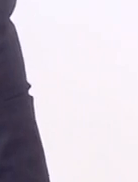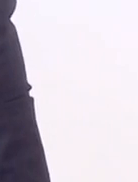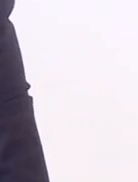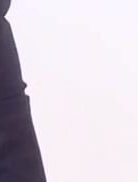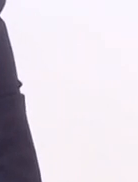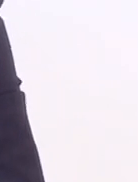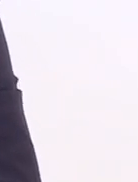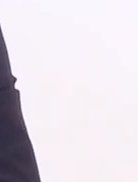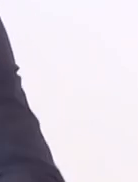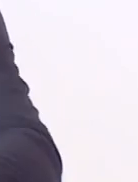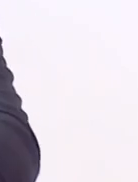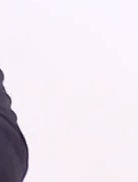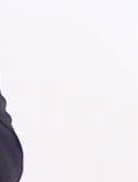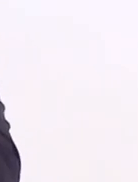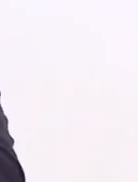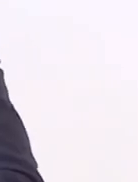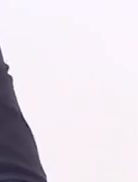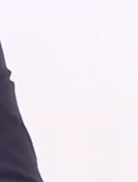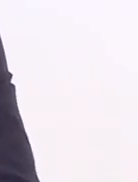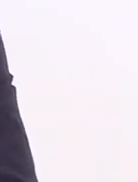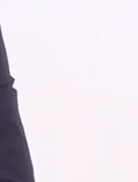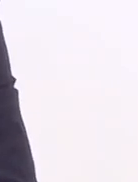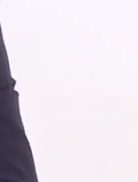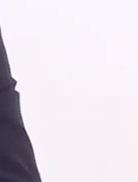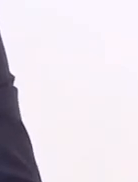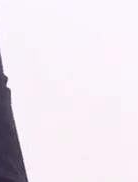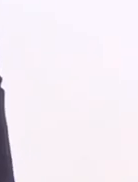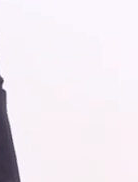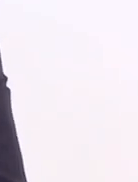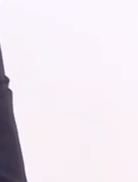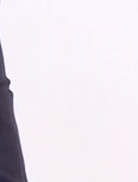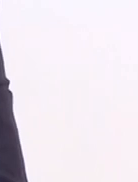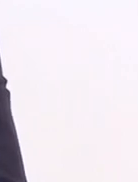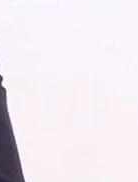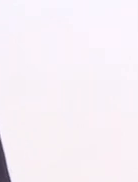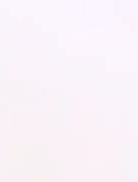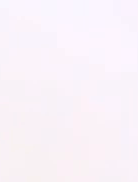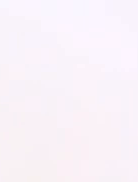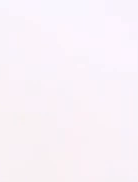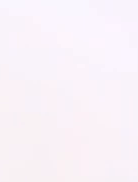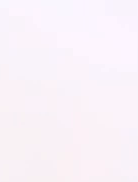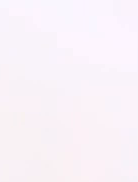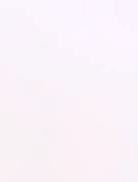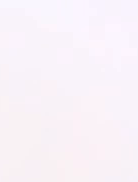bonsoir mesdames et messieurs nous sommes au deuxième jour de la proclamation des résultats de la présidentielle